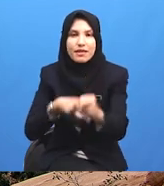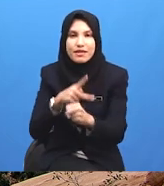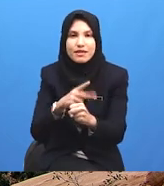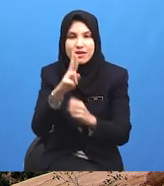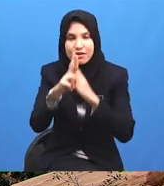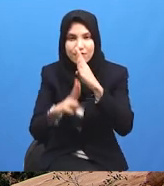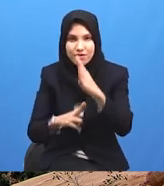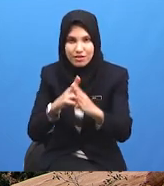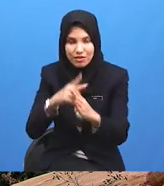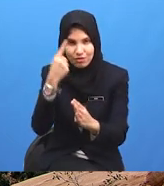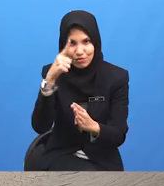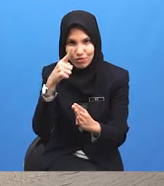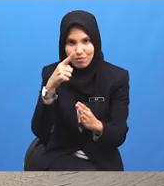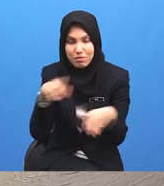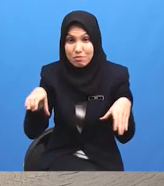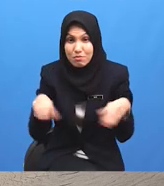lengkap?